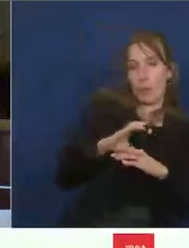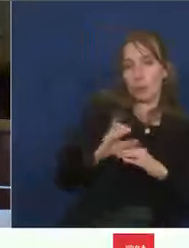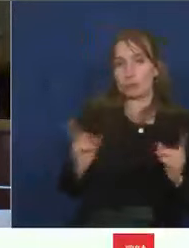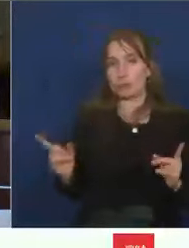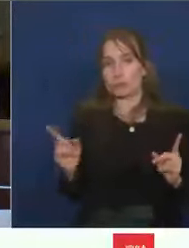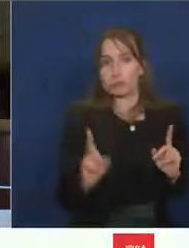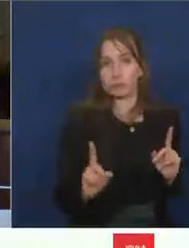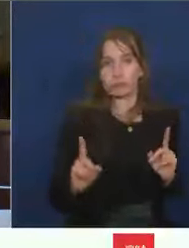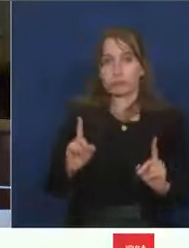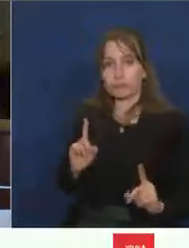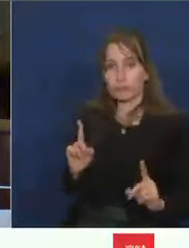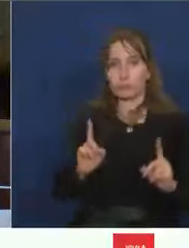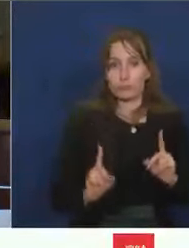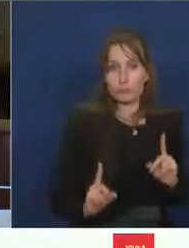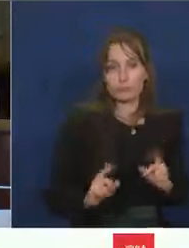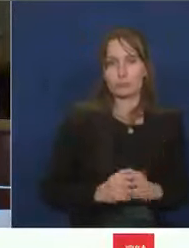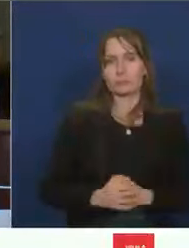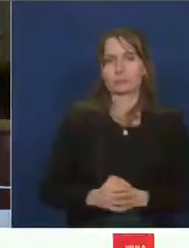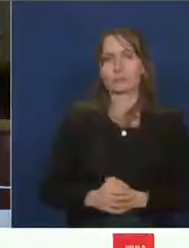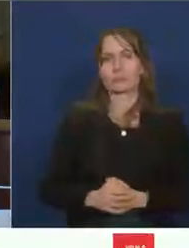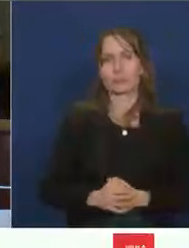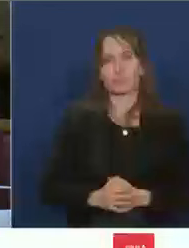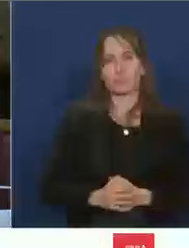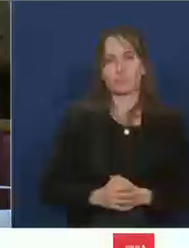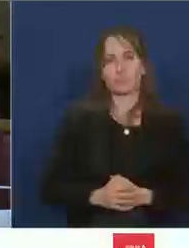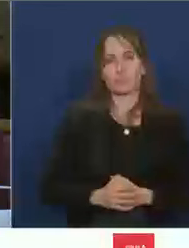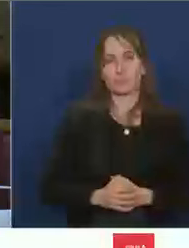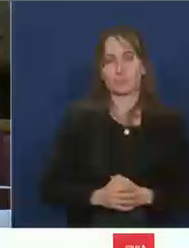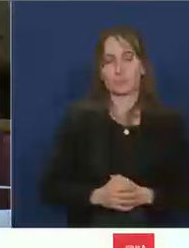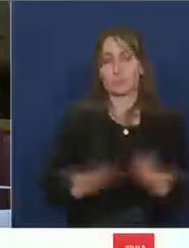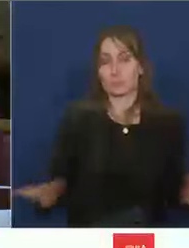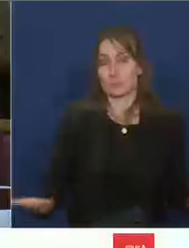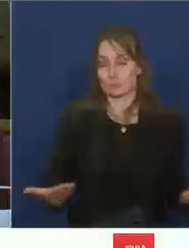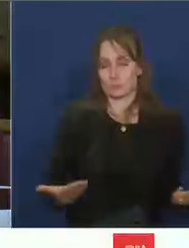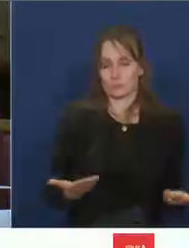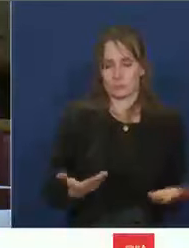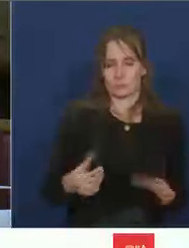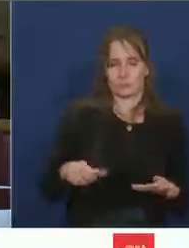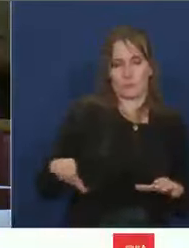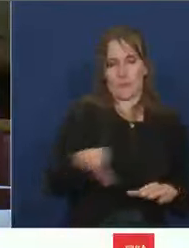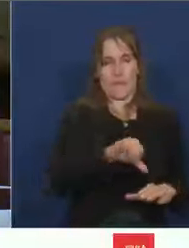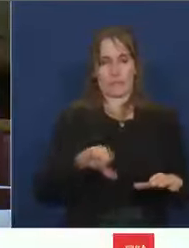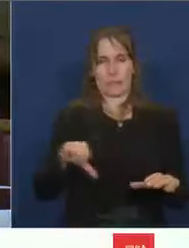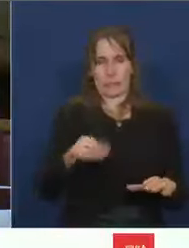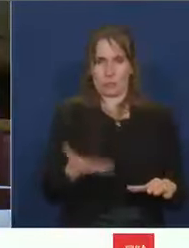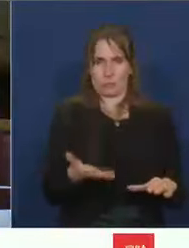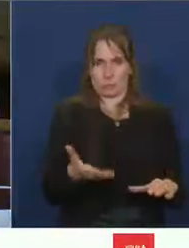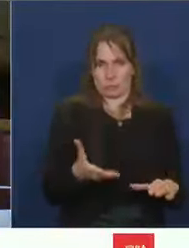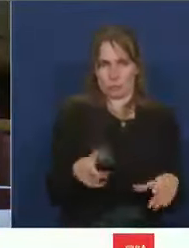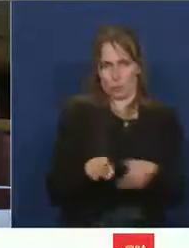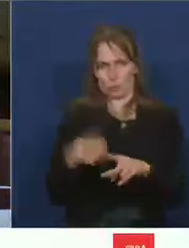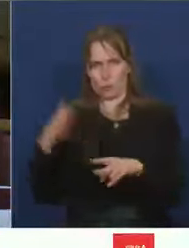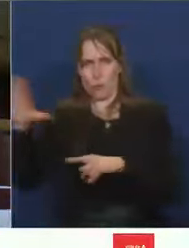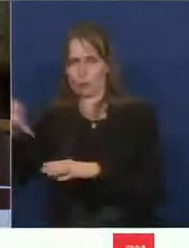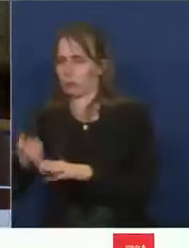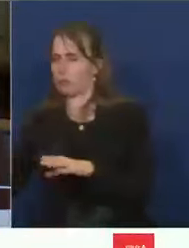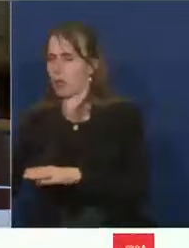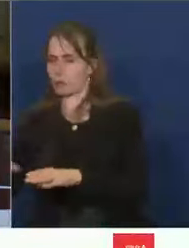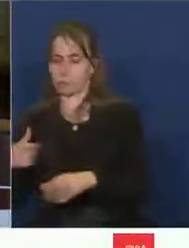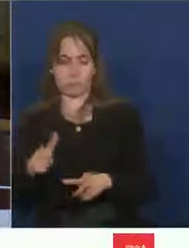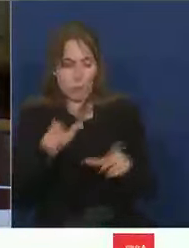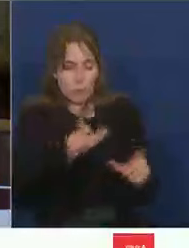nous savons que ces places à haute fréquentation, comme toutes les autres places de Lille, sont particulièrement